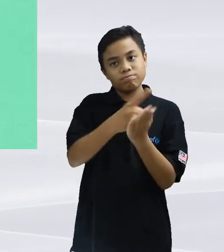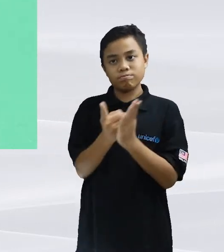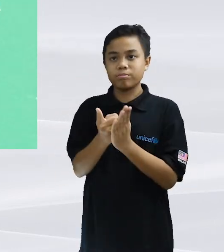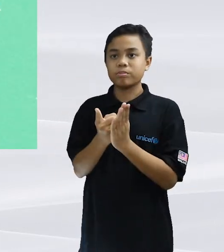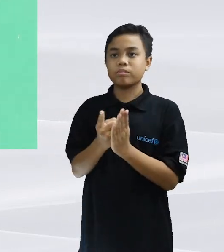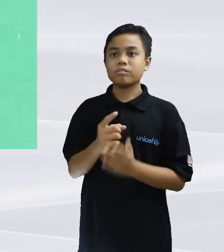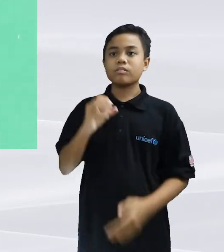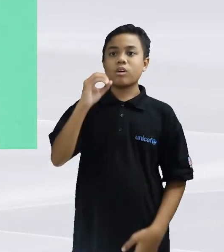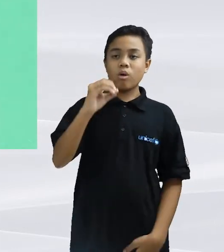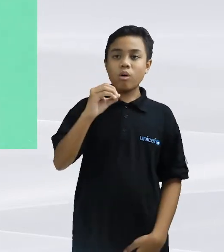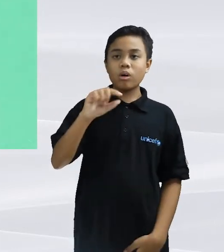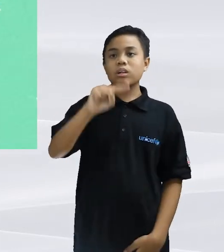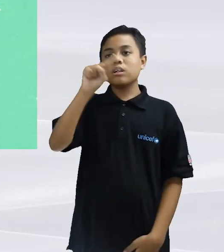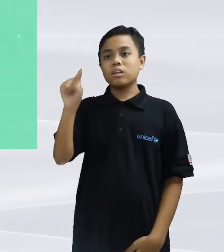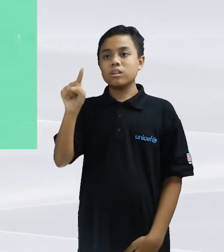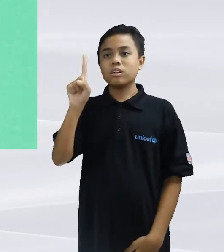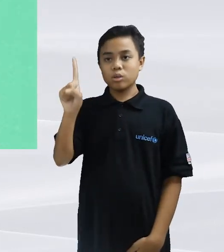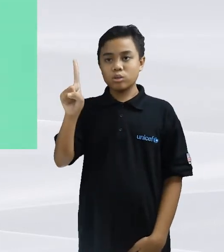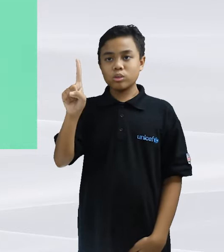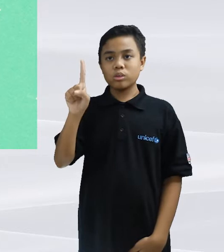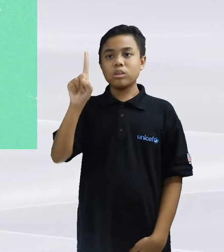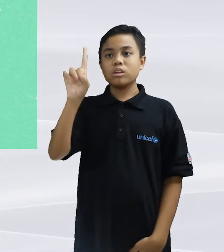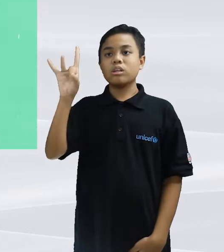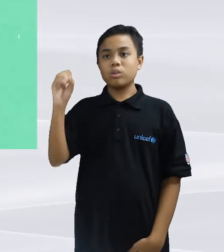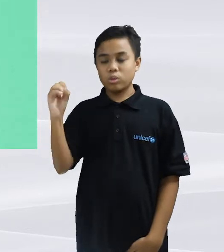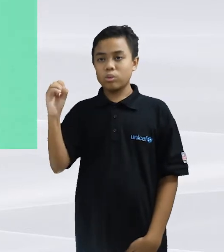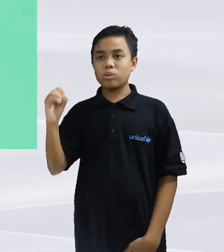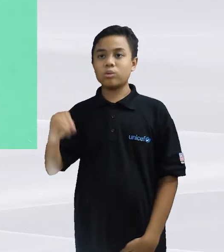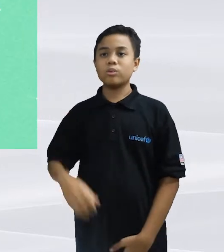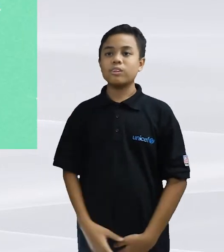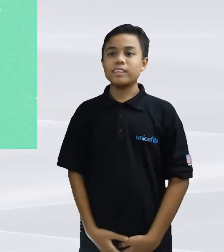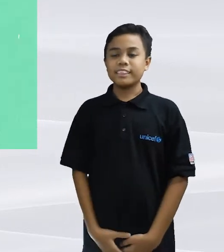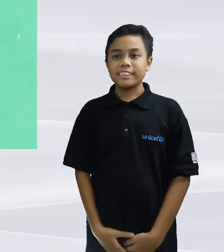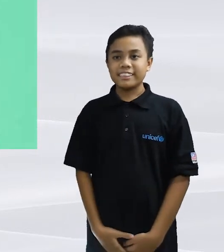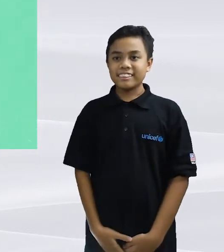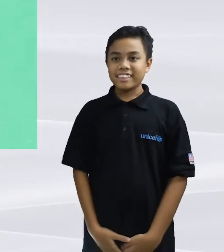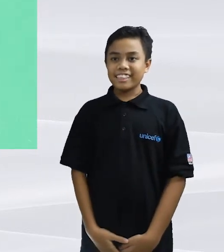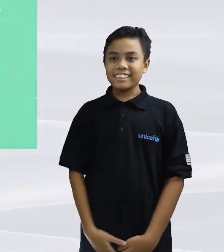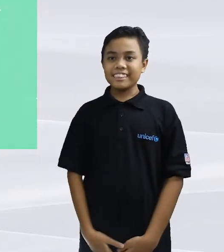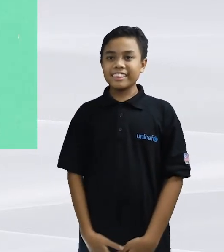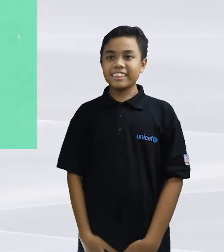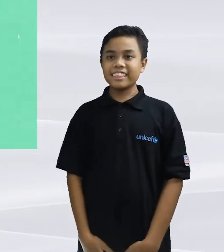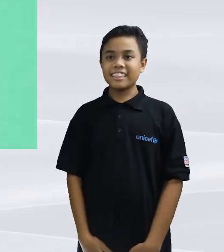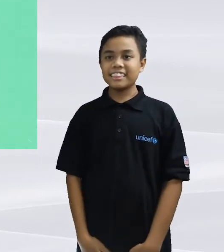boleh berputar dari 0 darjah ke 180 darjah.